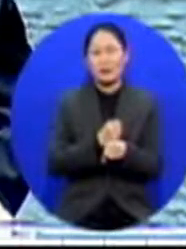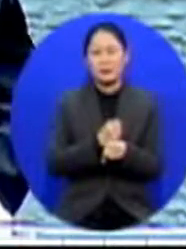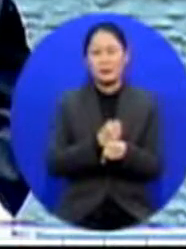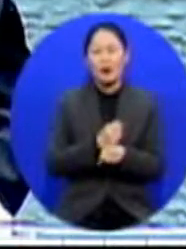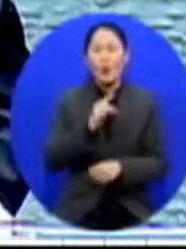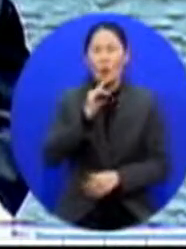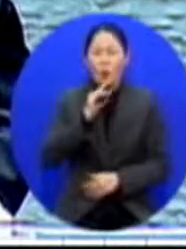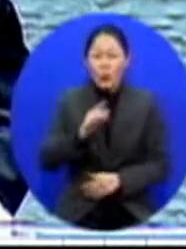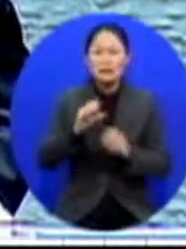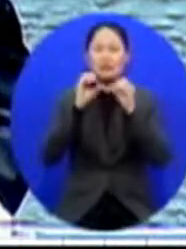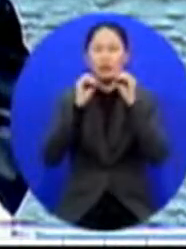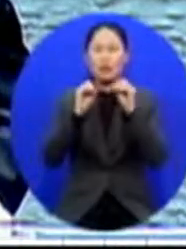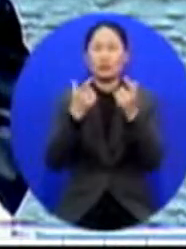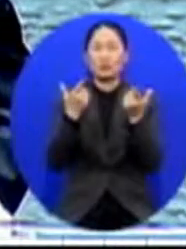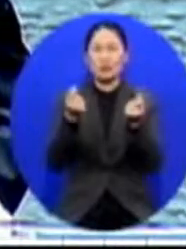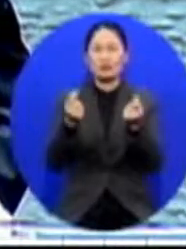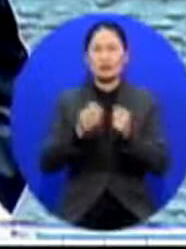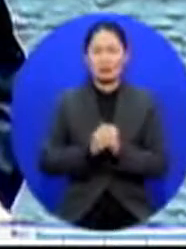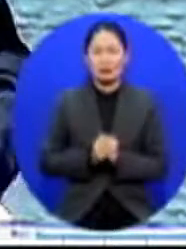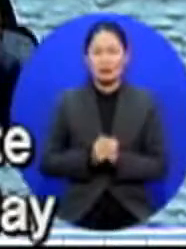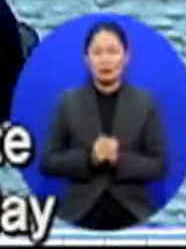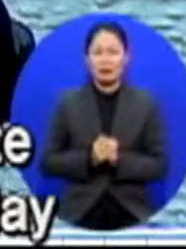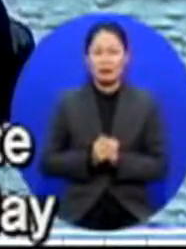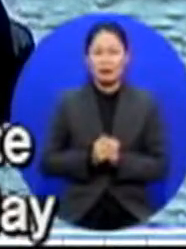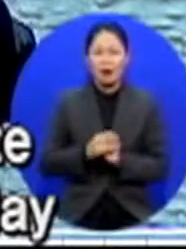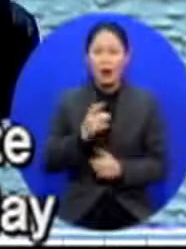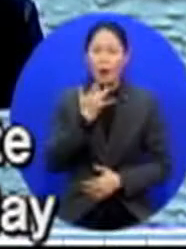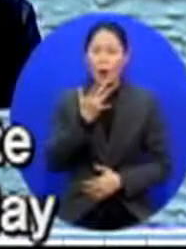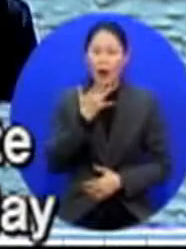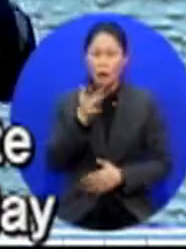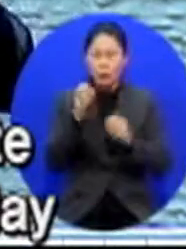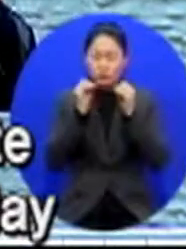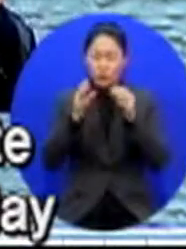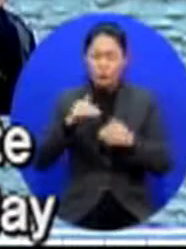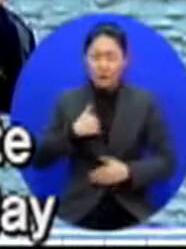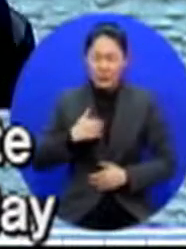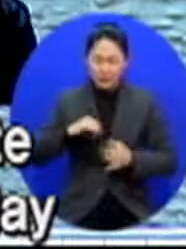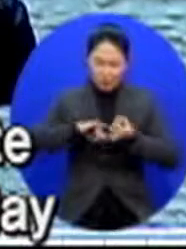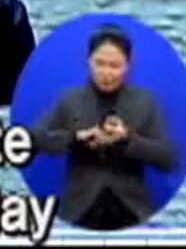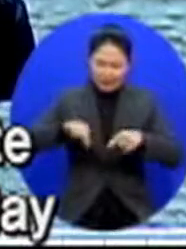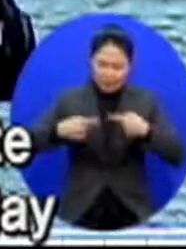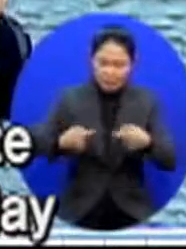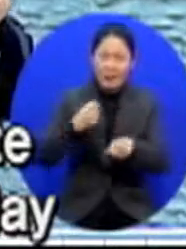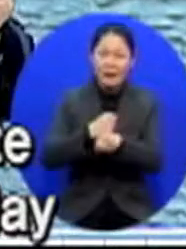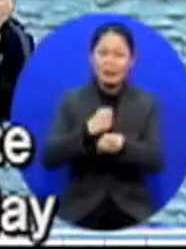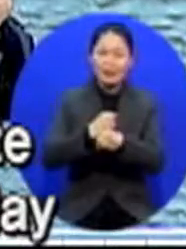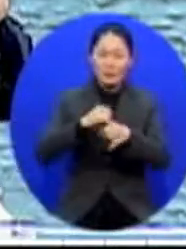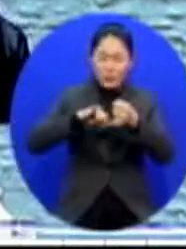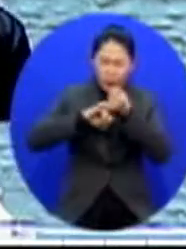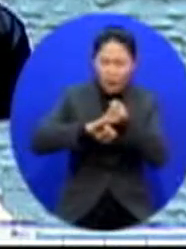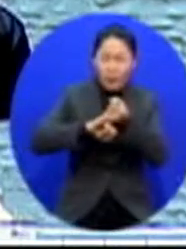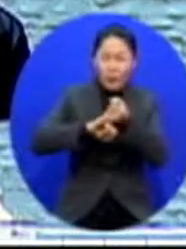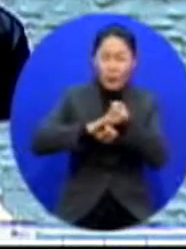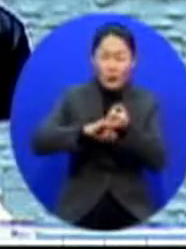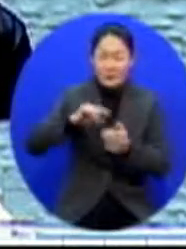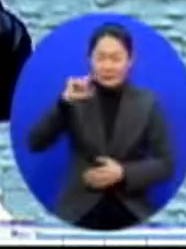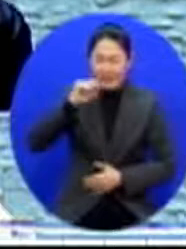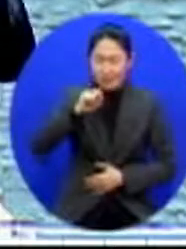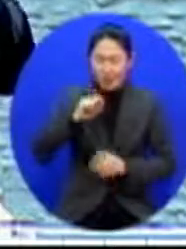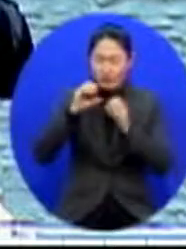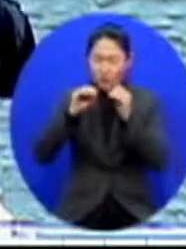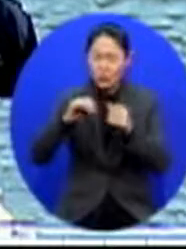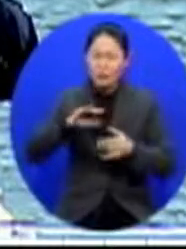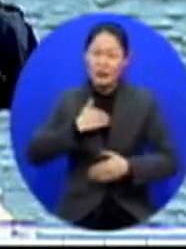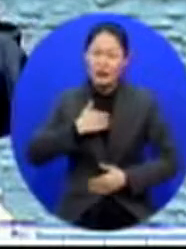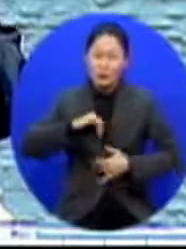오직 전도 도 마찬가지입니다 화 여 전도 나 꼭 나와야 돼 나 반드시 거긴 갈 거야 새벽 전도 다